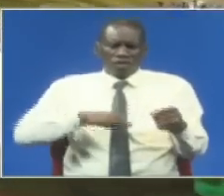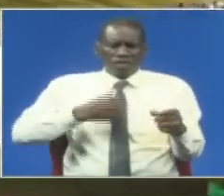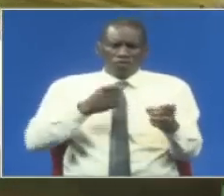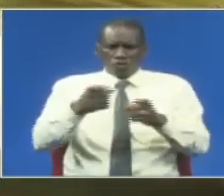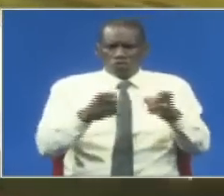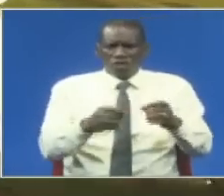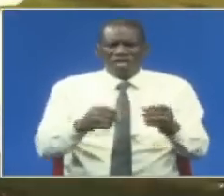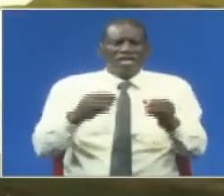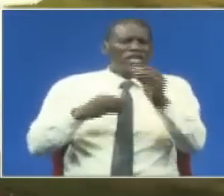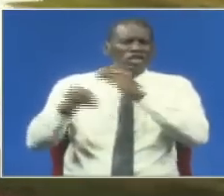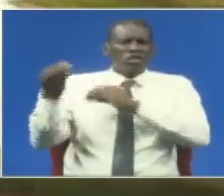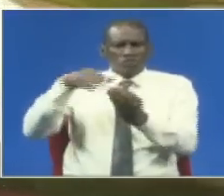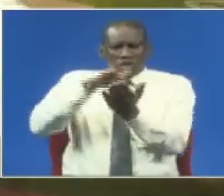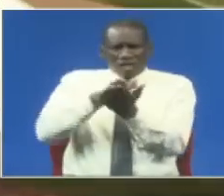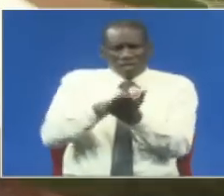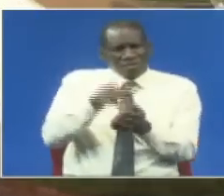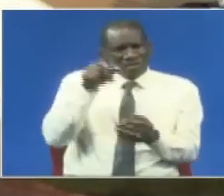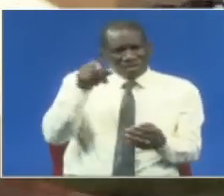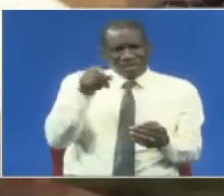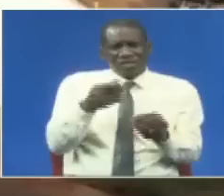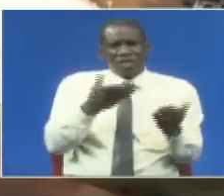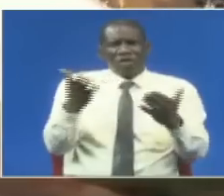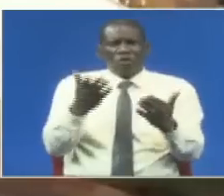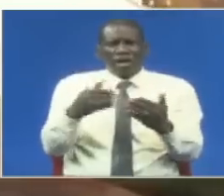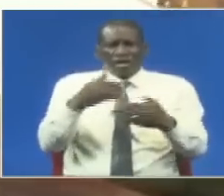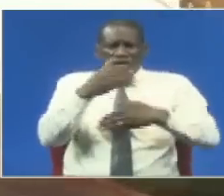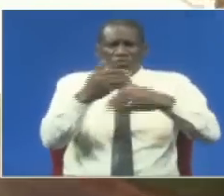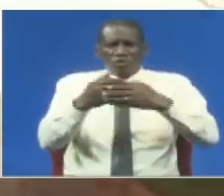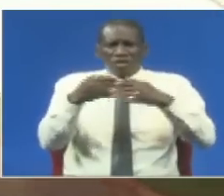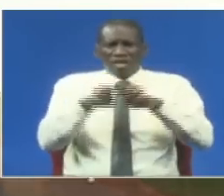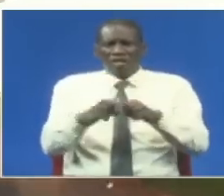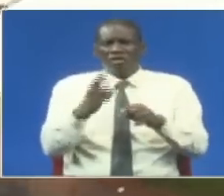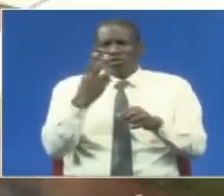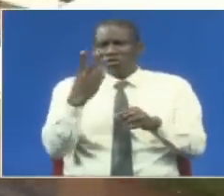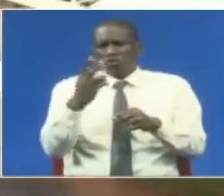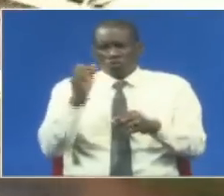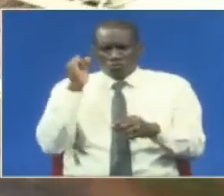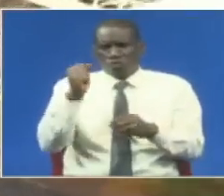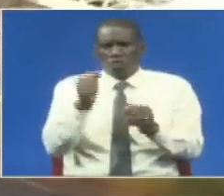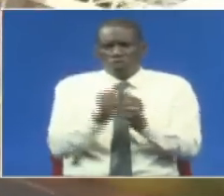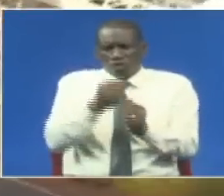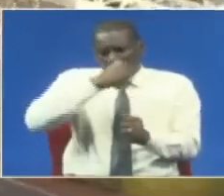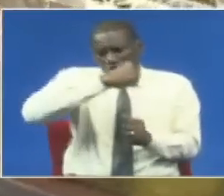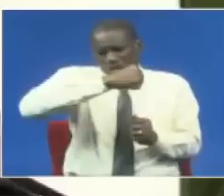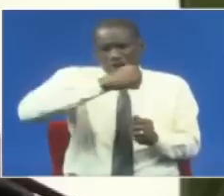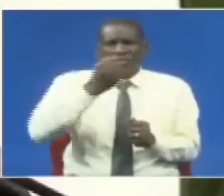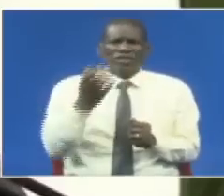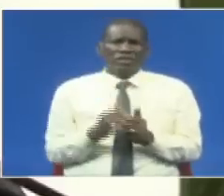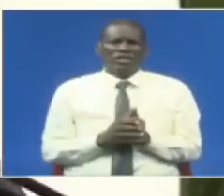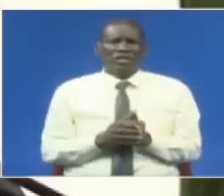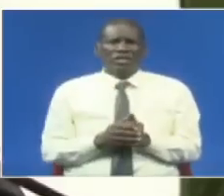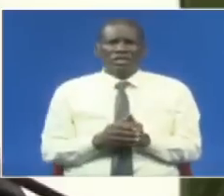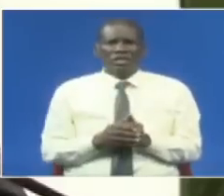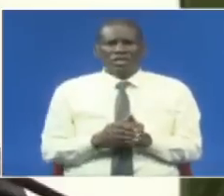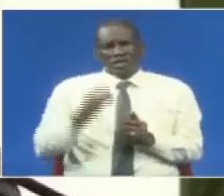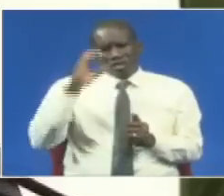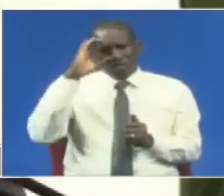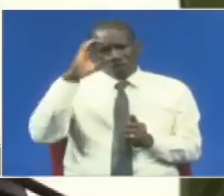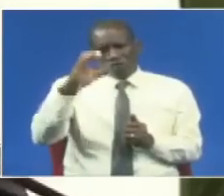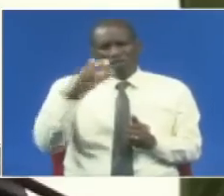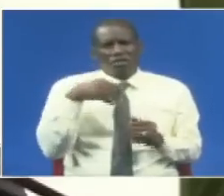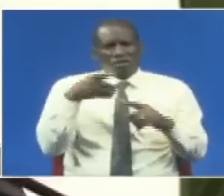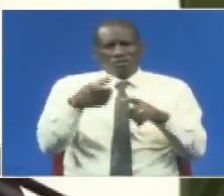imehifadhiwa katika jengo hili lenye muundo wa mishale miwili kwenye ngao hii ya kina kirefu. The concept derives